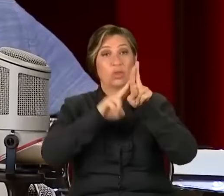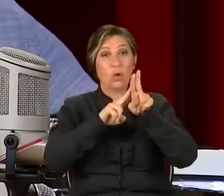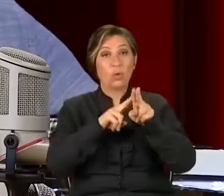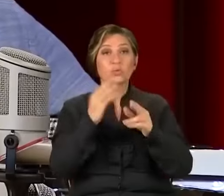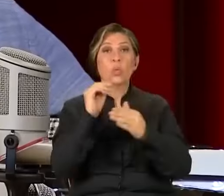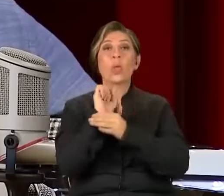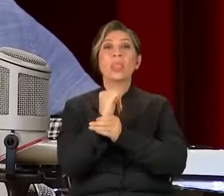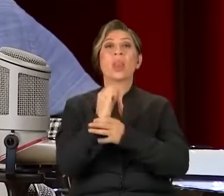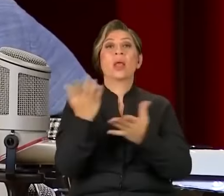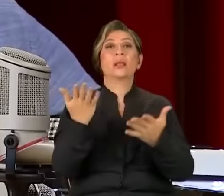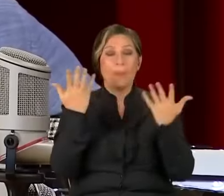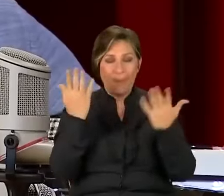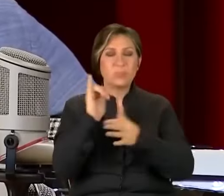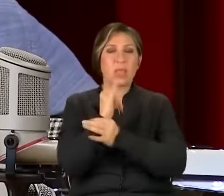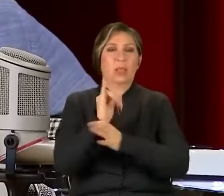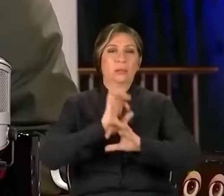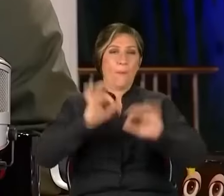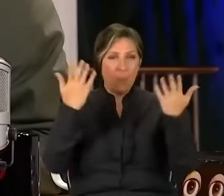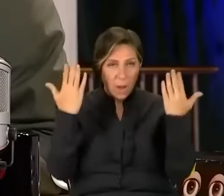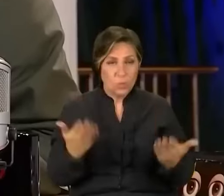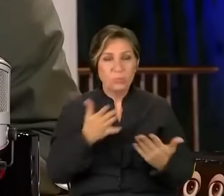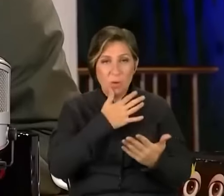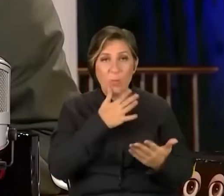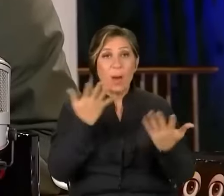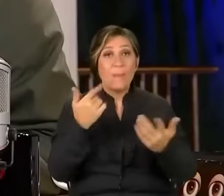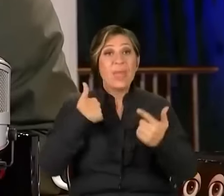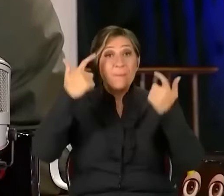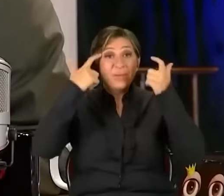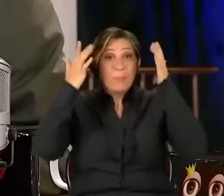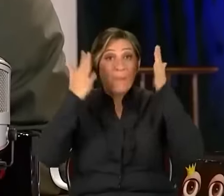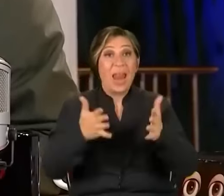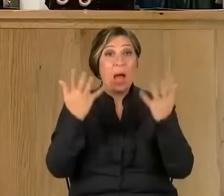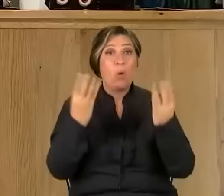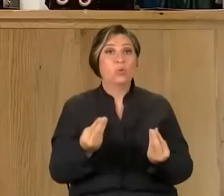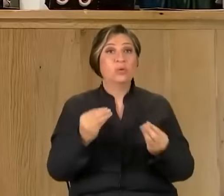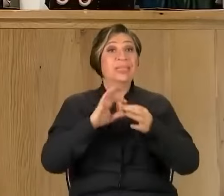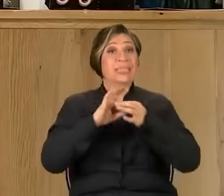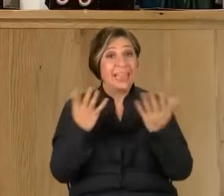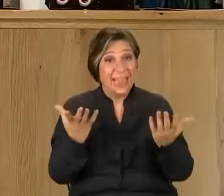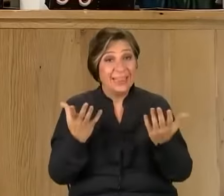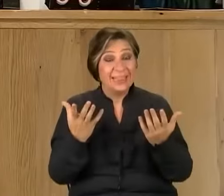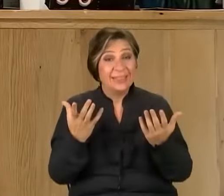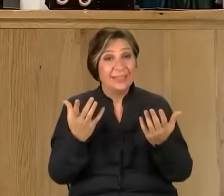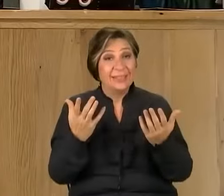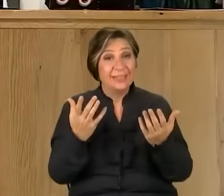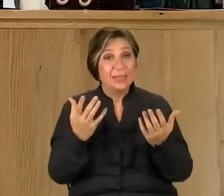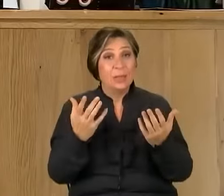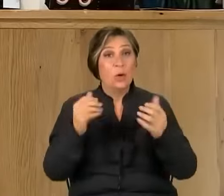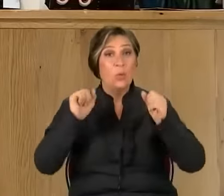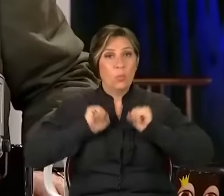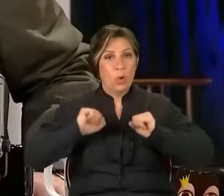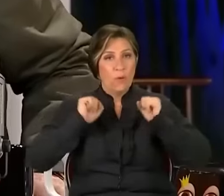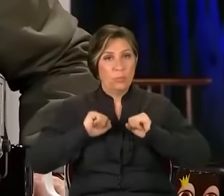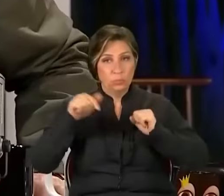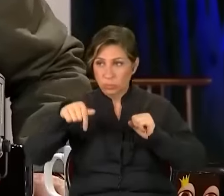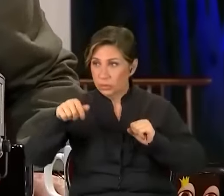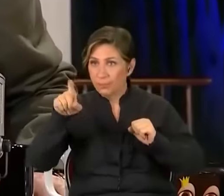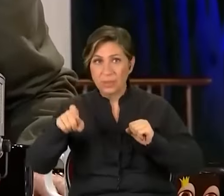Çok yeteneklidir ama ya. Tamam, çok yetenekli biliyoruz. Evet. Ama benim başımın belası çünkü provalar